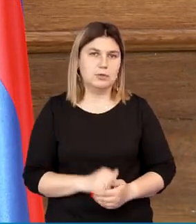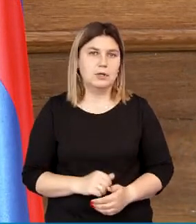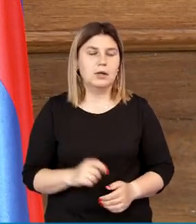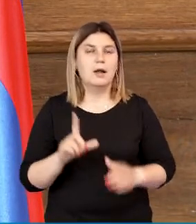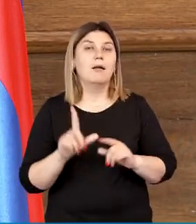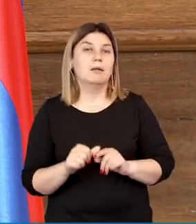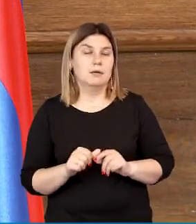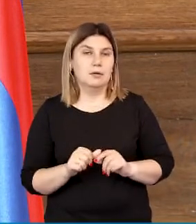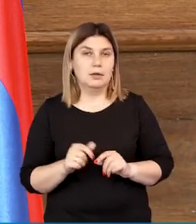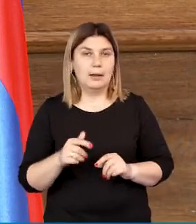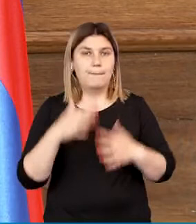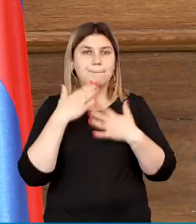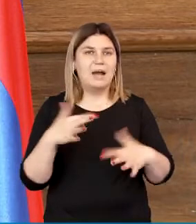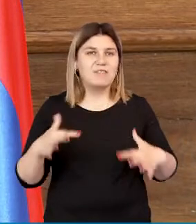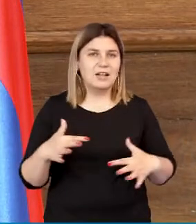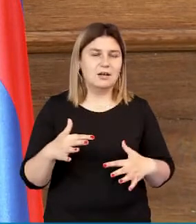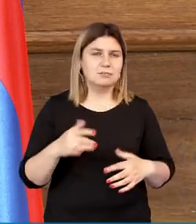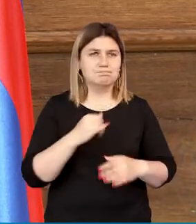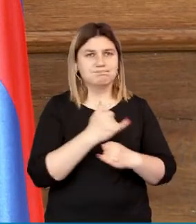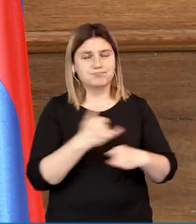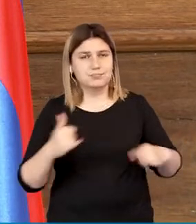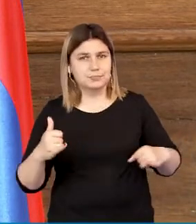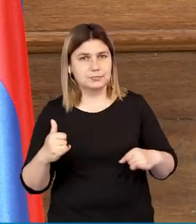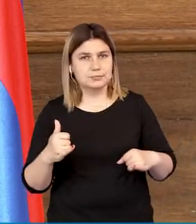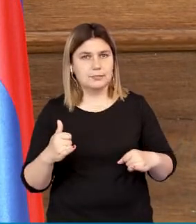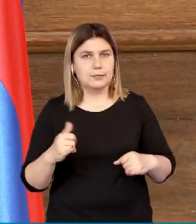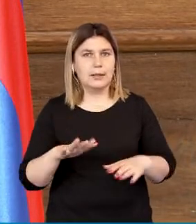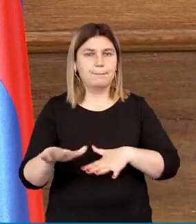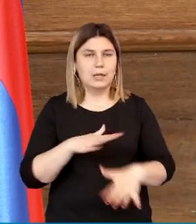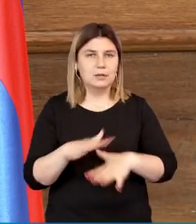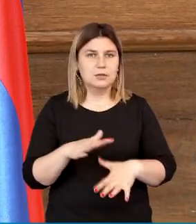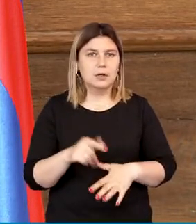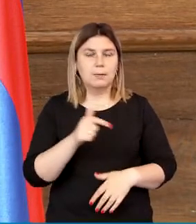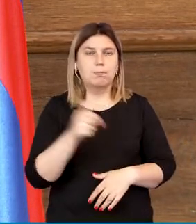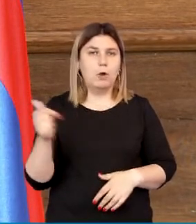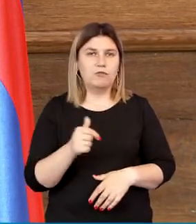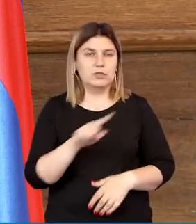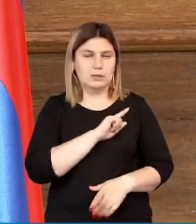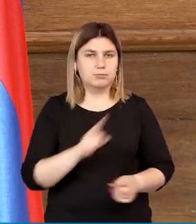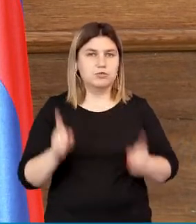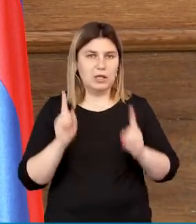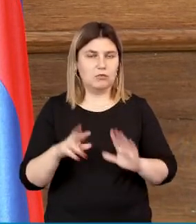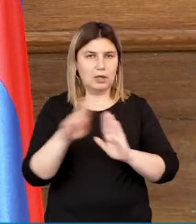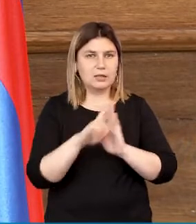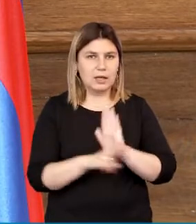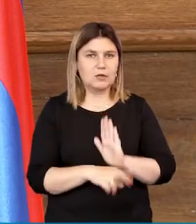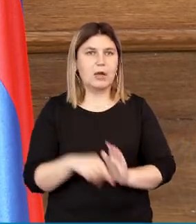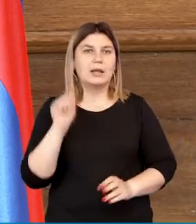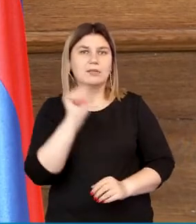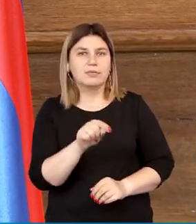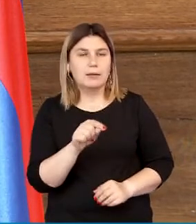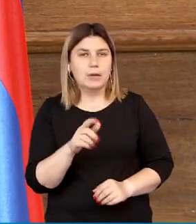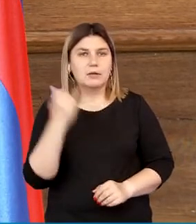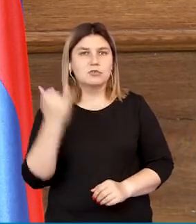Jednak bawialnie i inne tego typu miejsca no, powinny też przestrzegać pewnych reguł, no, ale tam znowu